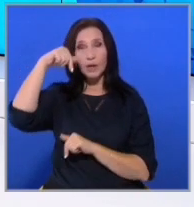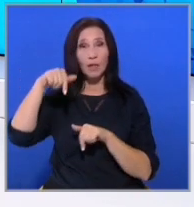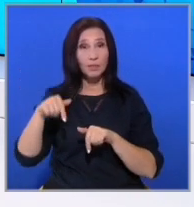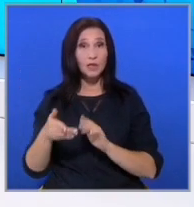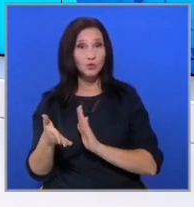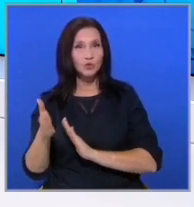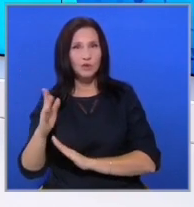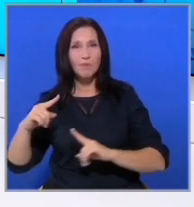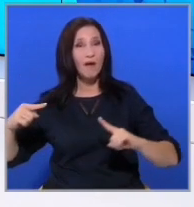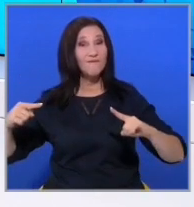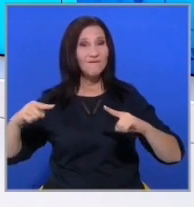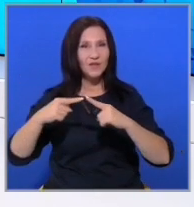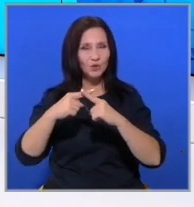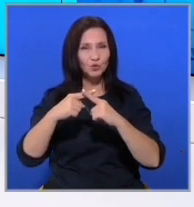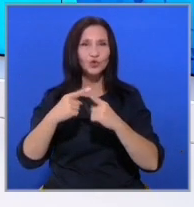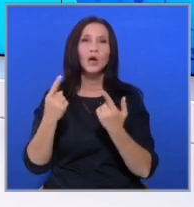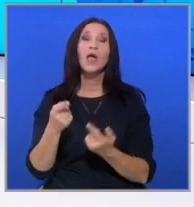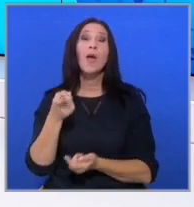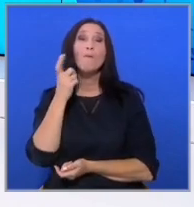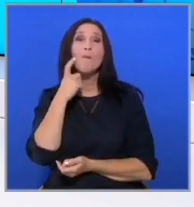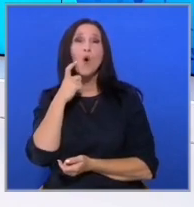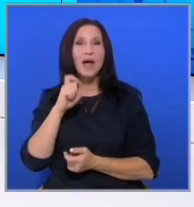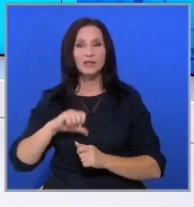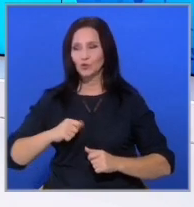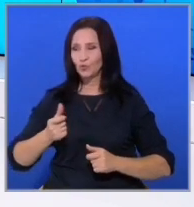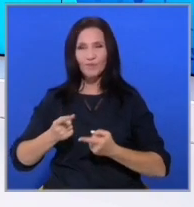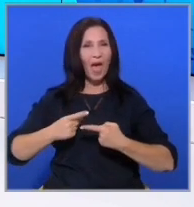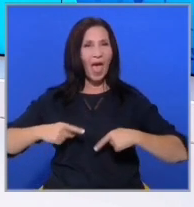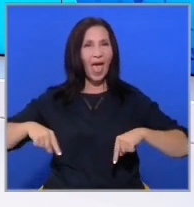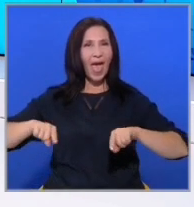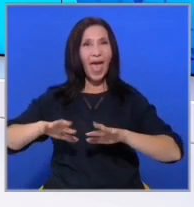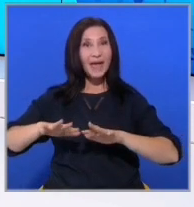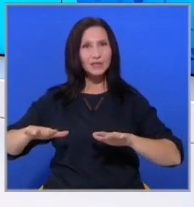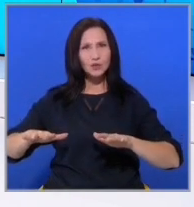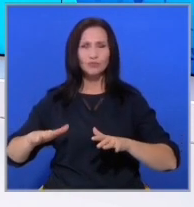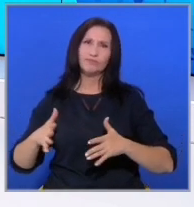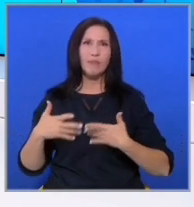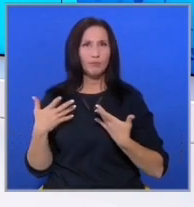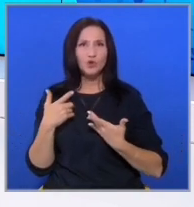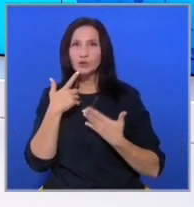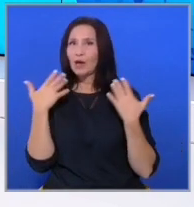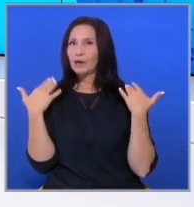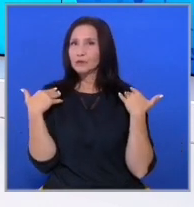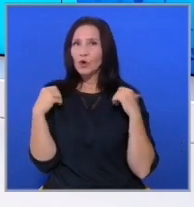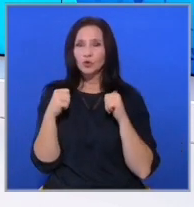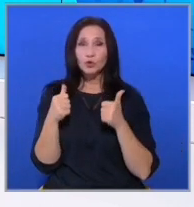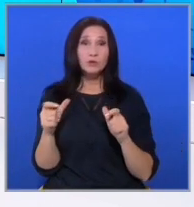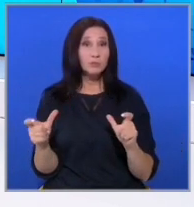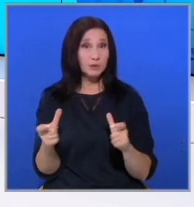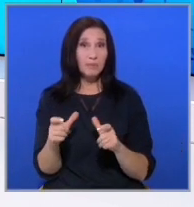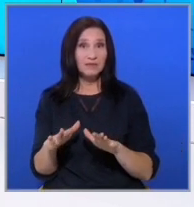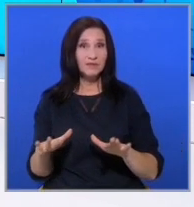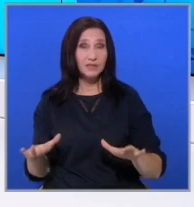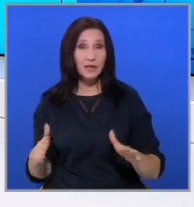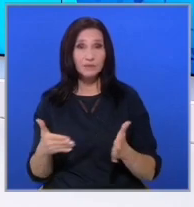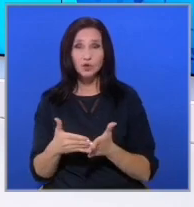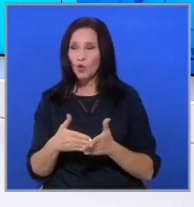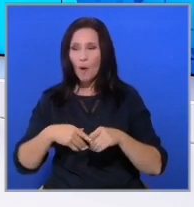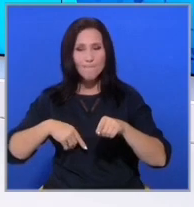Днес се отправяме към Витоша и прочутото Боянско езеро. То е много предпочитано за разходка и туризъм от семейства с деца,